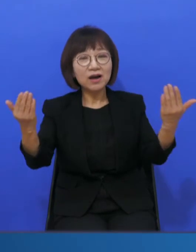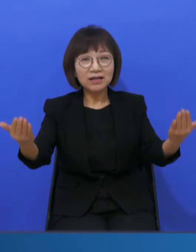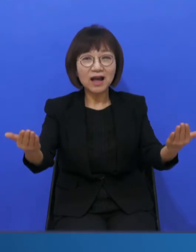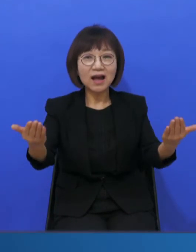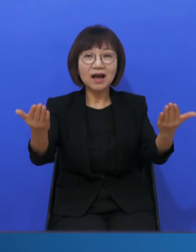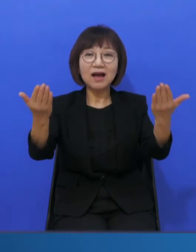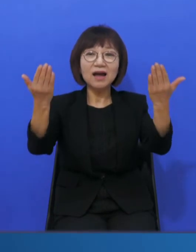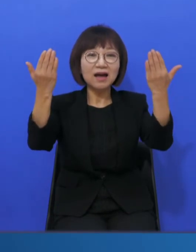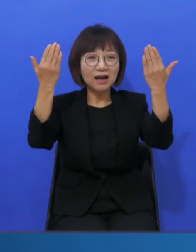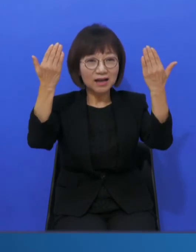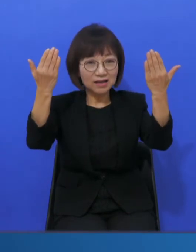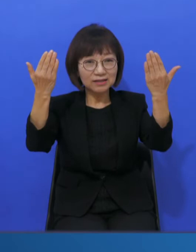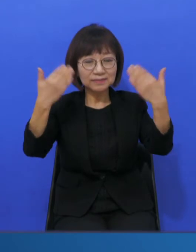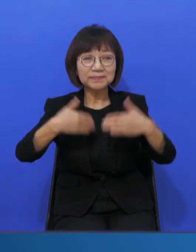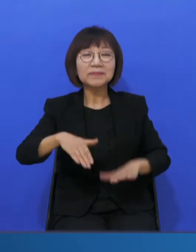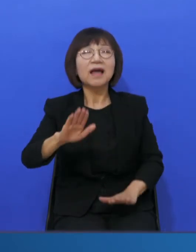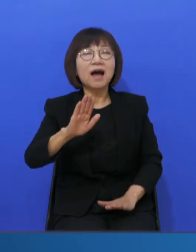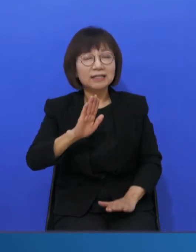찬양하여라.